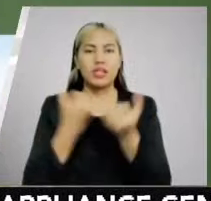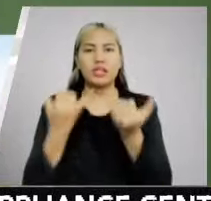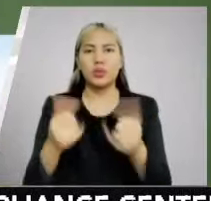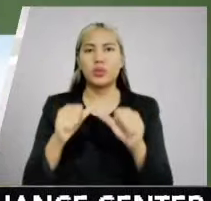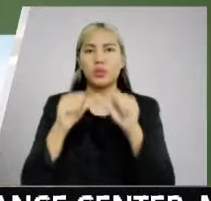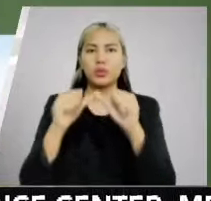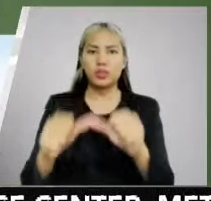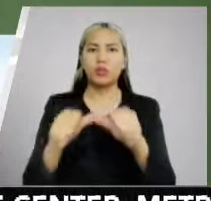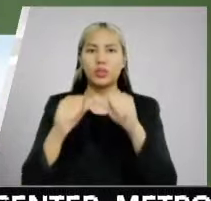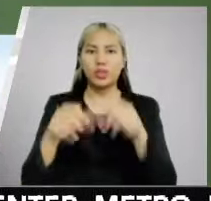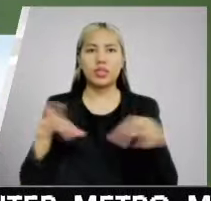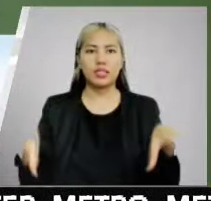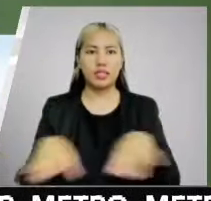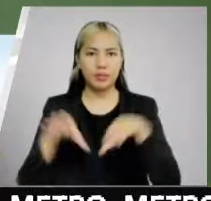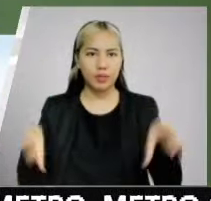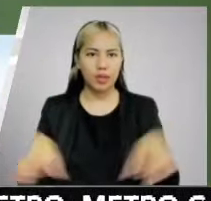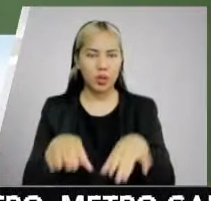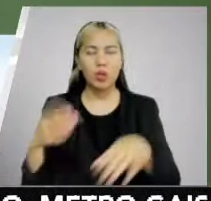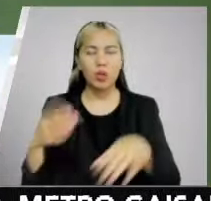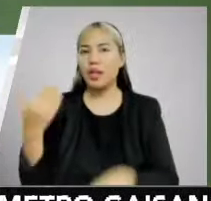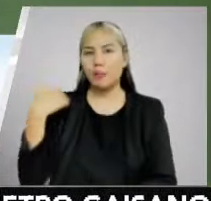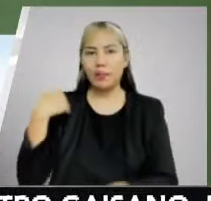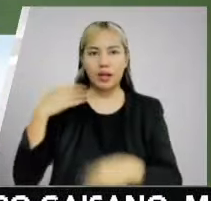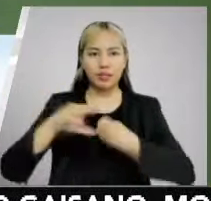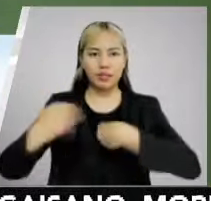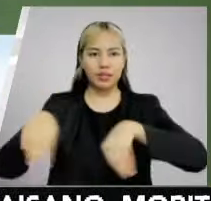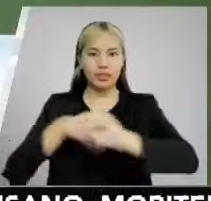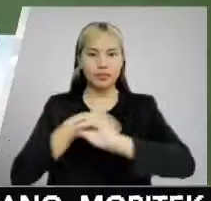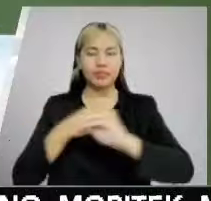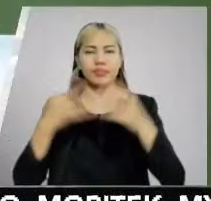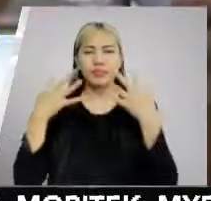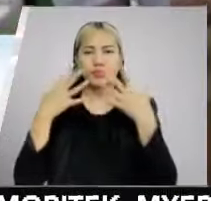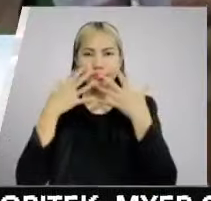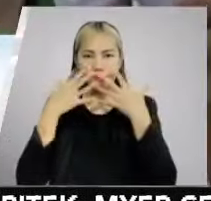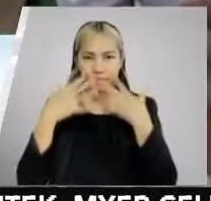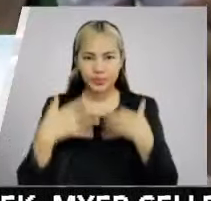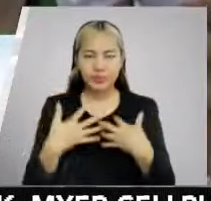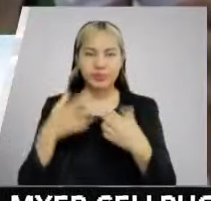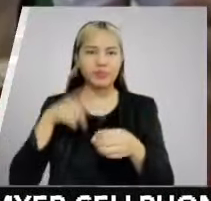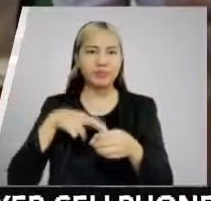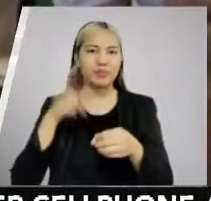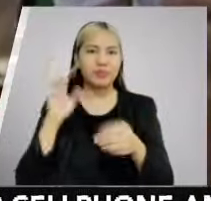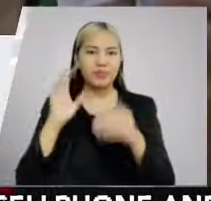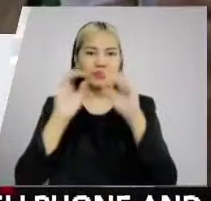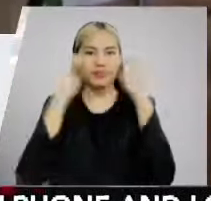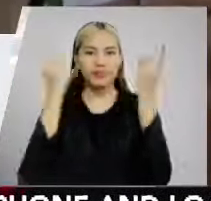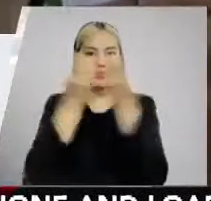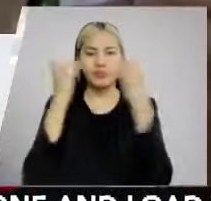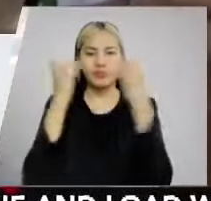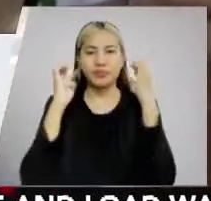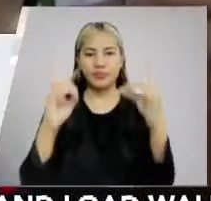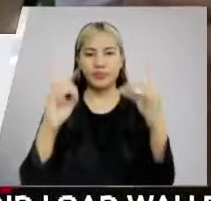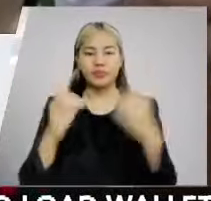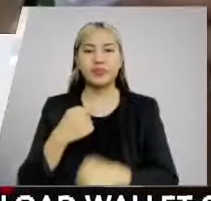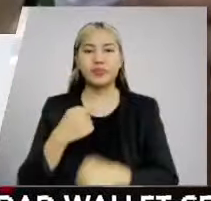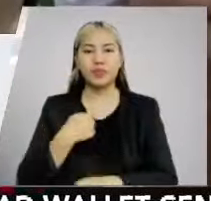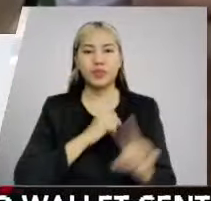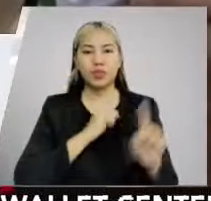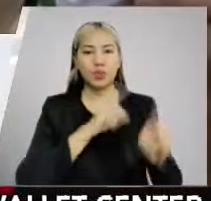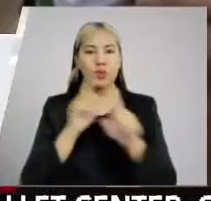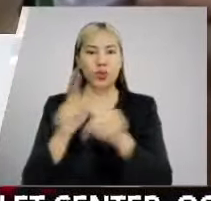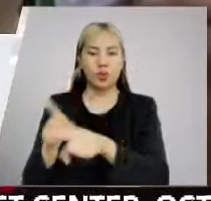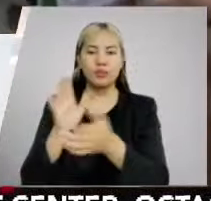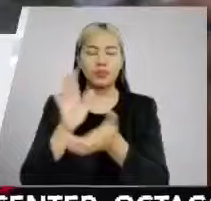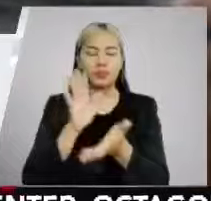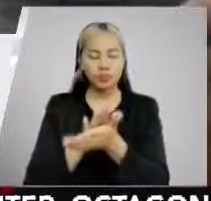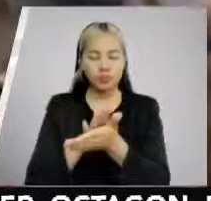habang wala pa siyang kapalit. Nalulungkot daw siya sa kanyang pagbibitiw sa DepEd. Yung pagpunta ko sa mga schools, pakikipag-usap ko sa